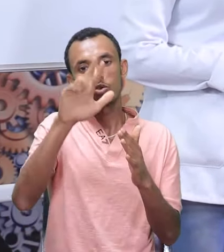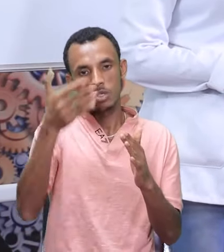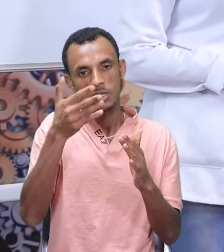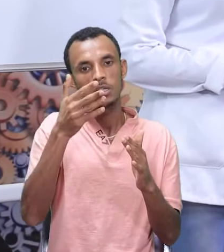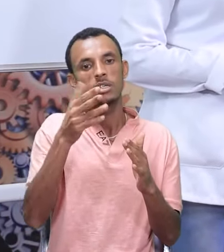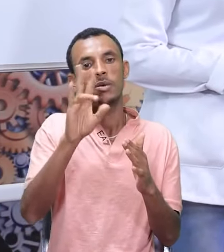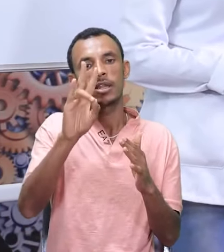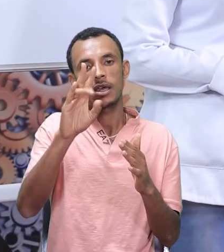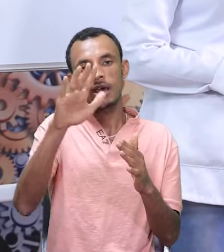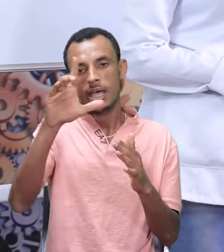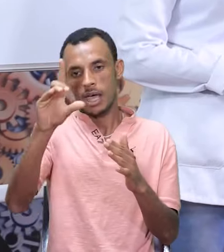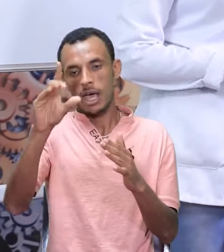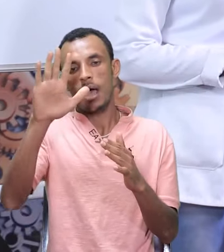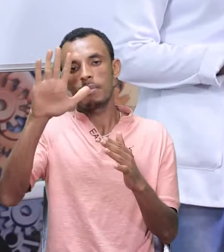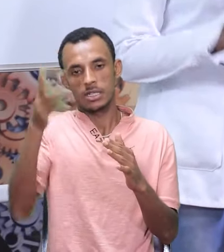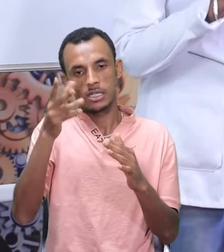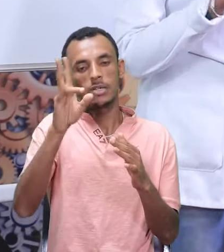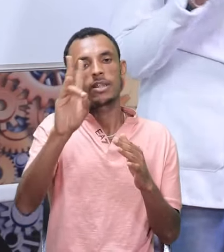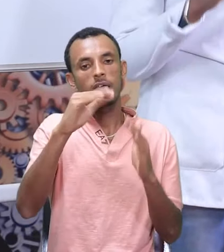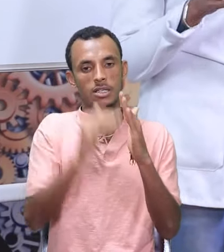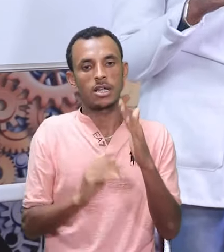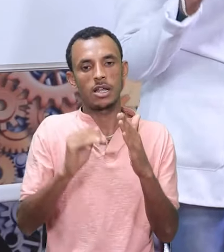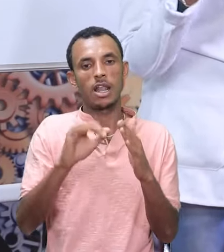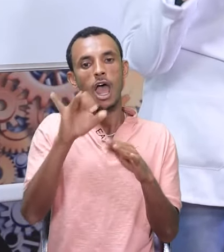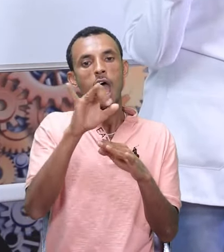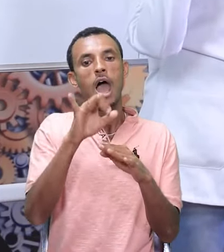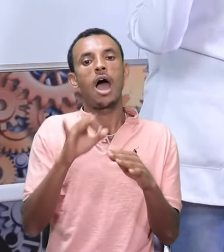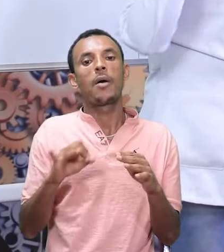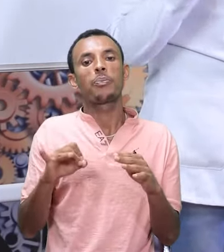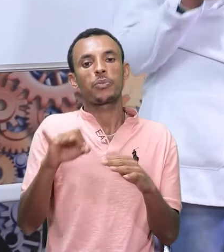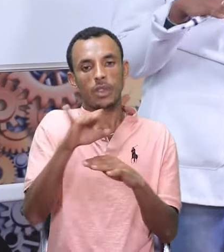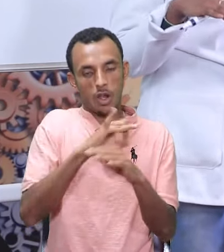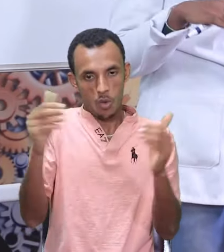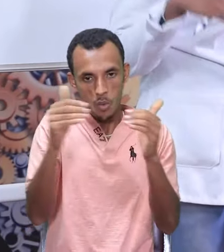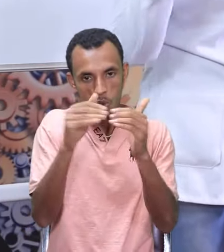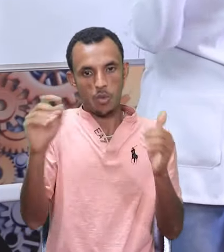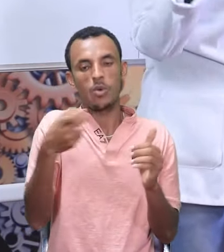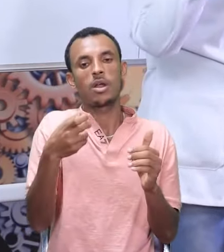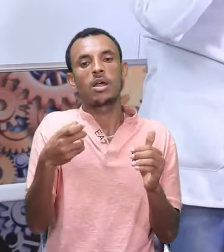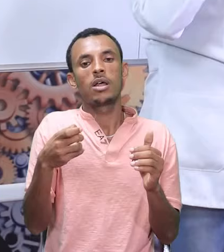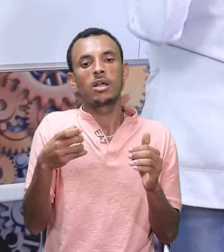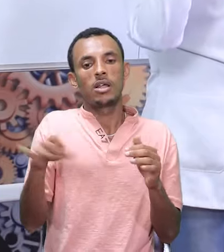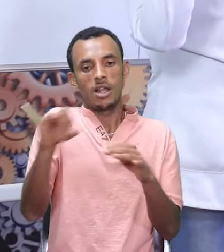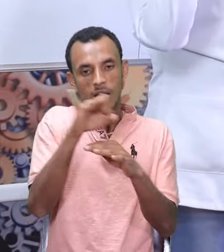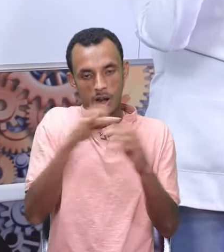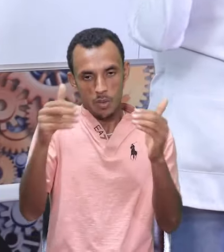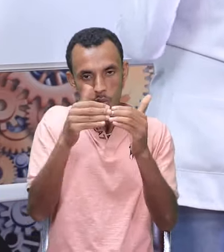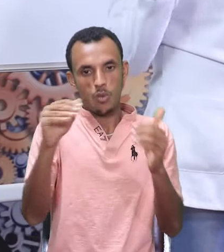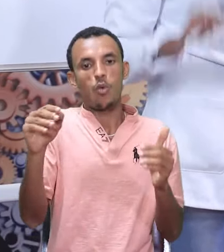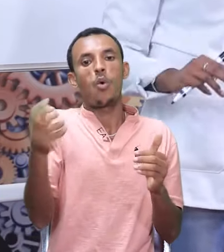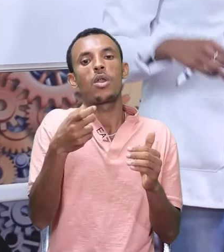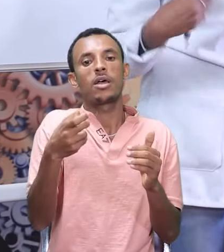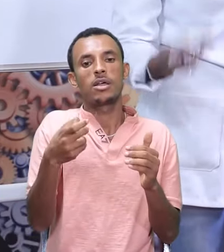3/7 ከ5/7 ያንሳል እንላለን። ለአላቸው እኩል ከሆኑ አሁን ደግሞ ቅድም ስለ ታህት ነበር የምናወራው። አሁን ደግሞ ለአላቸው እኩል